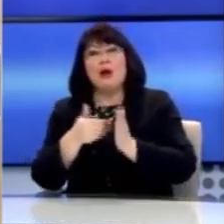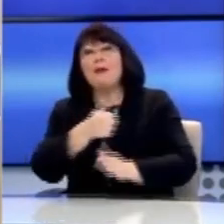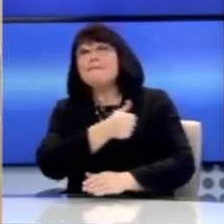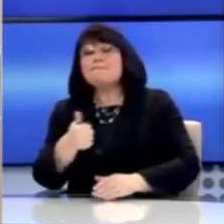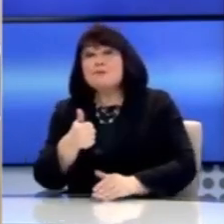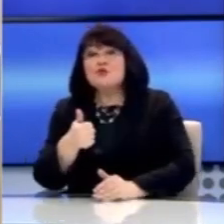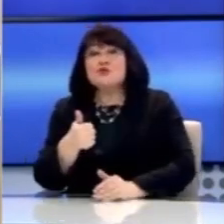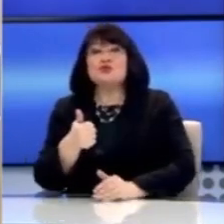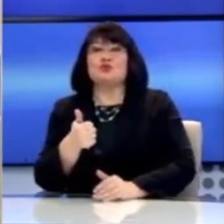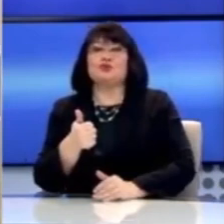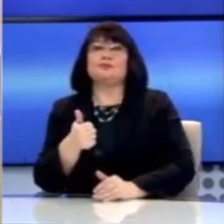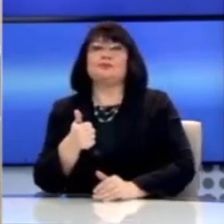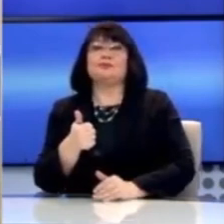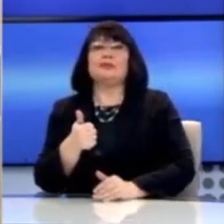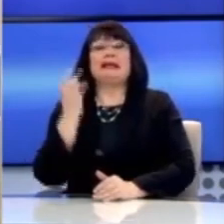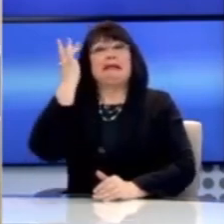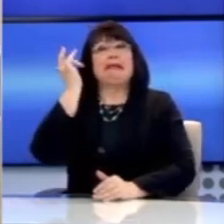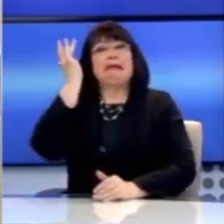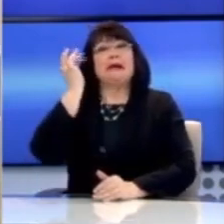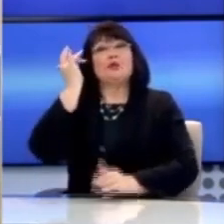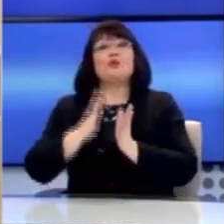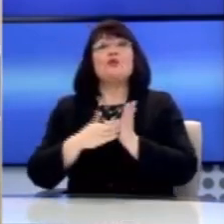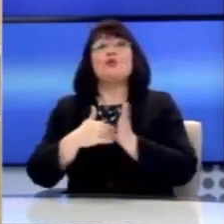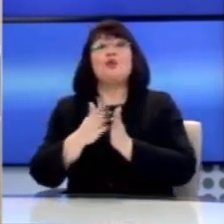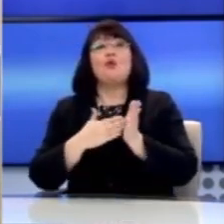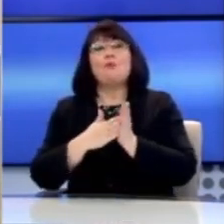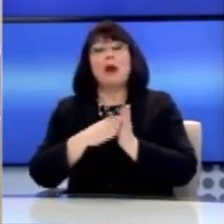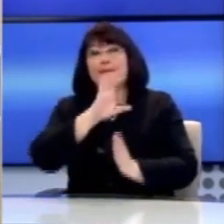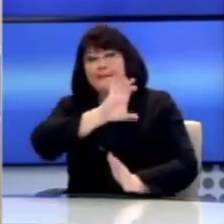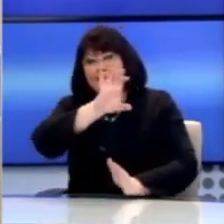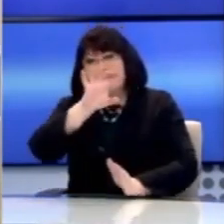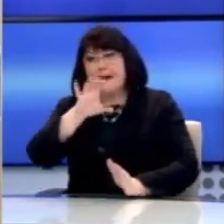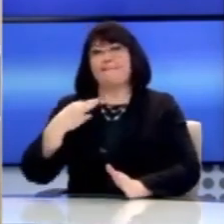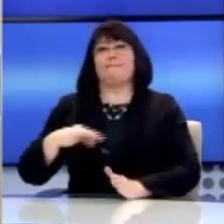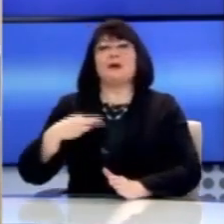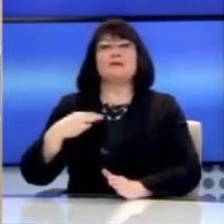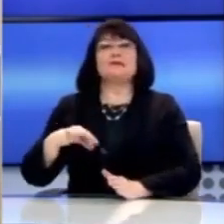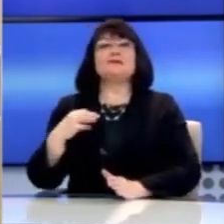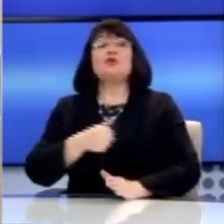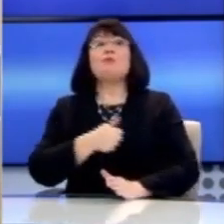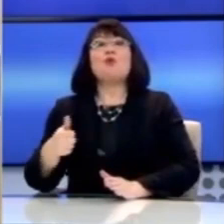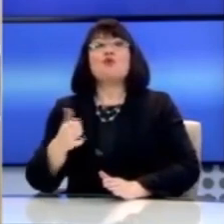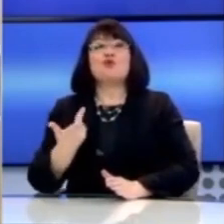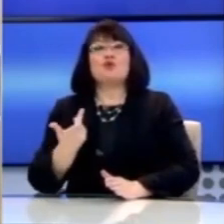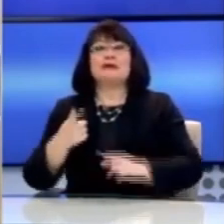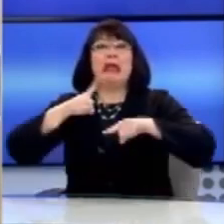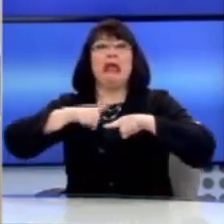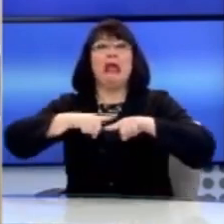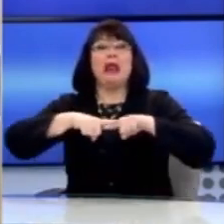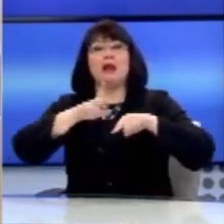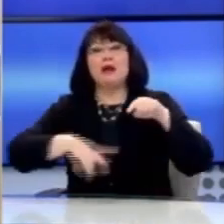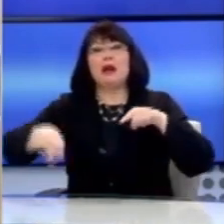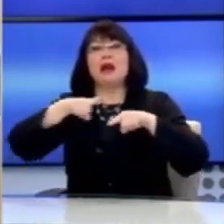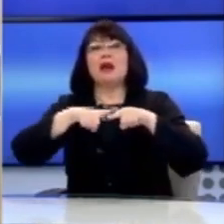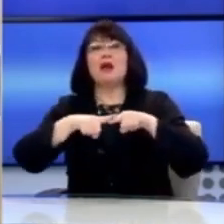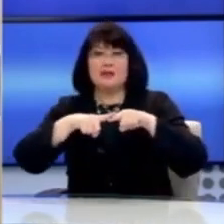χώρες οι οποίες είναι κίτρινες και έχουν και ορισμένες περιφέρειες που είναι πράσινες είναι η Ελλάδα